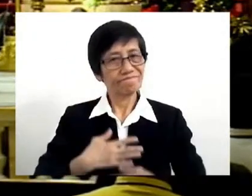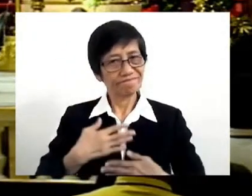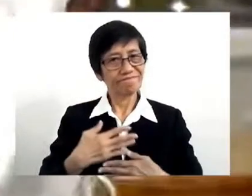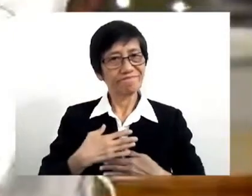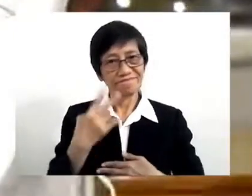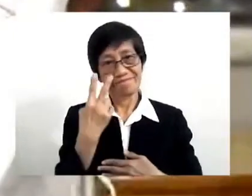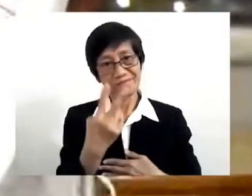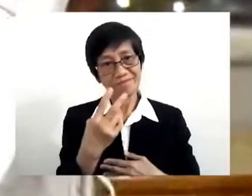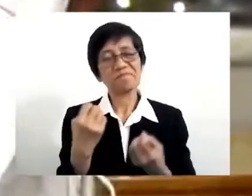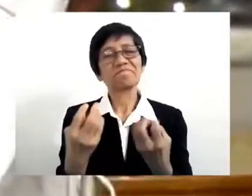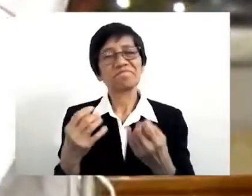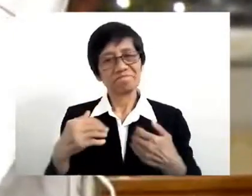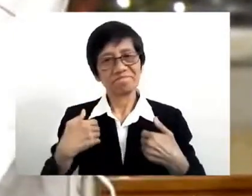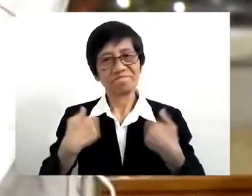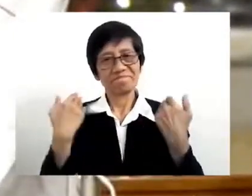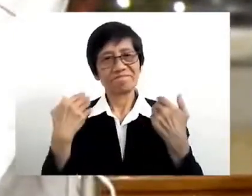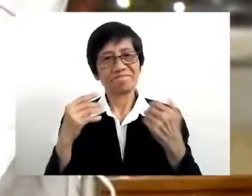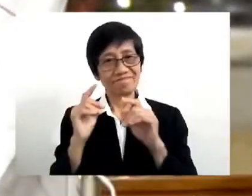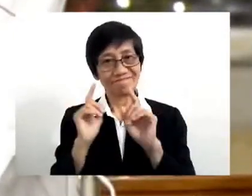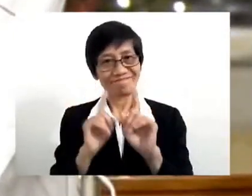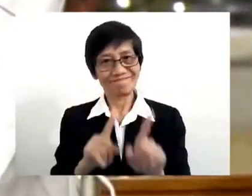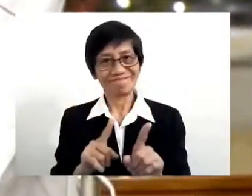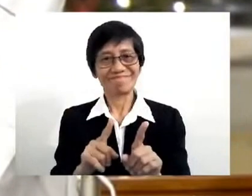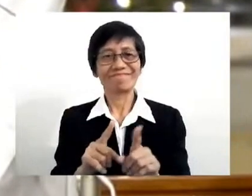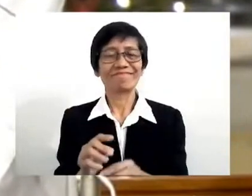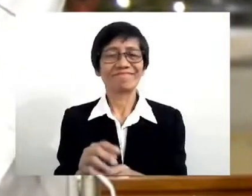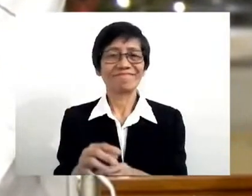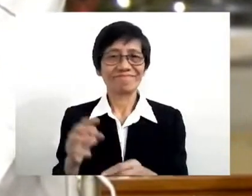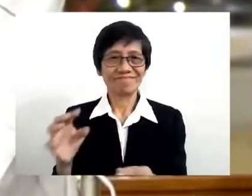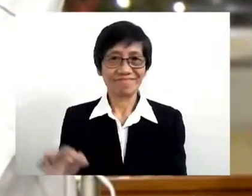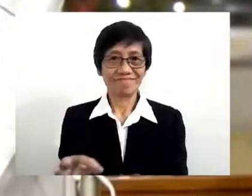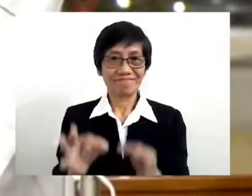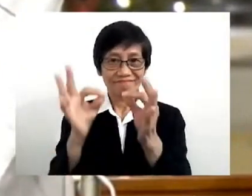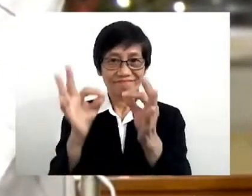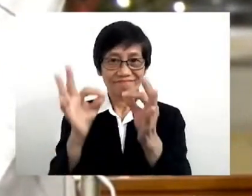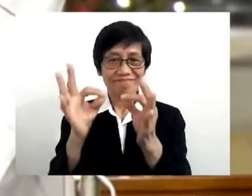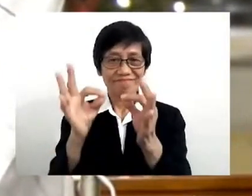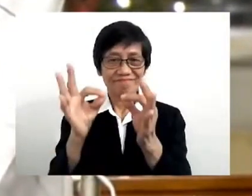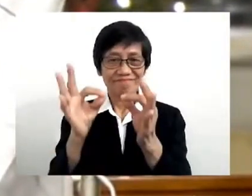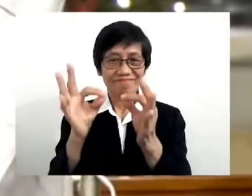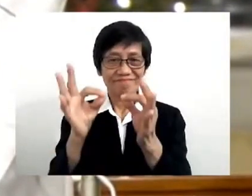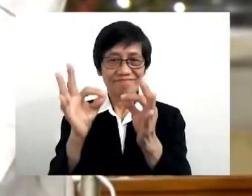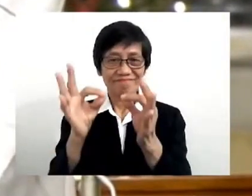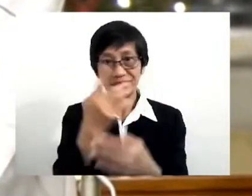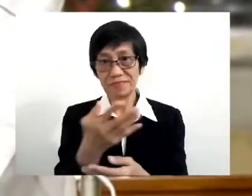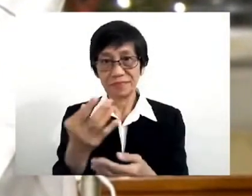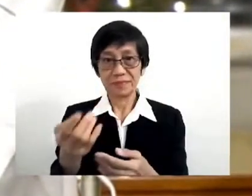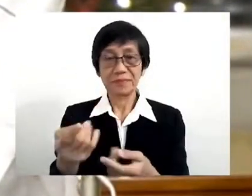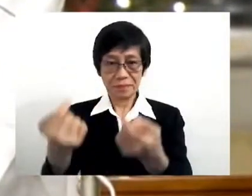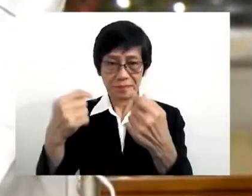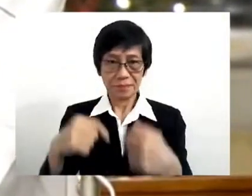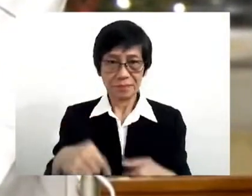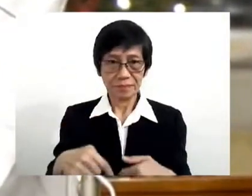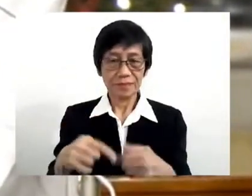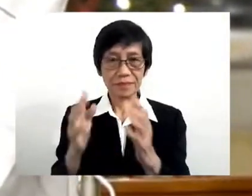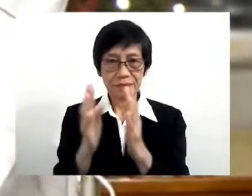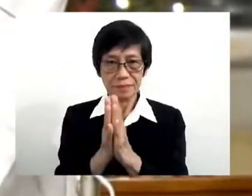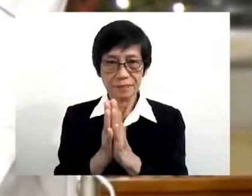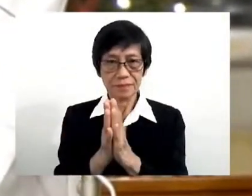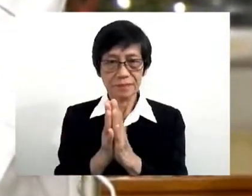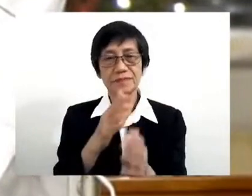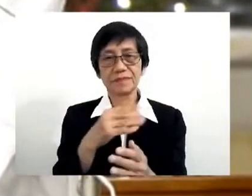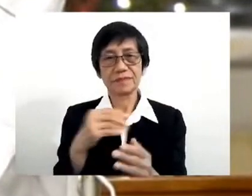nagsimba. Salamat sa inyong pagpunta, pagdarasal at pananalangin. Malaking tulong